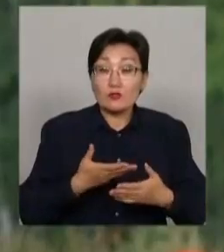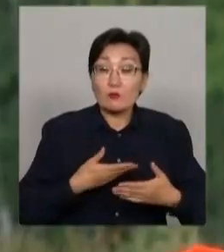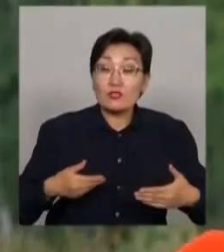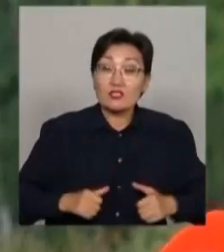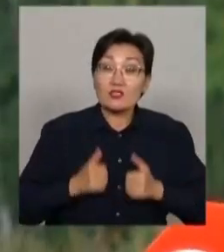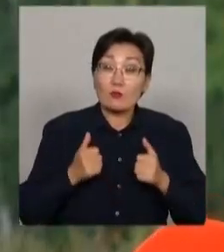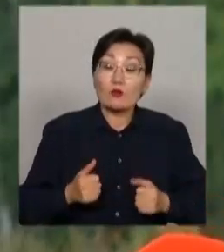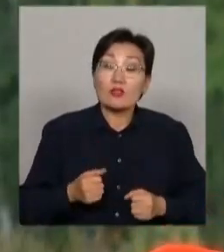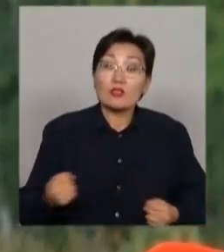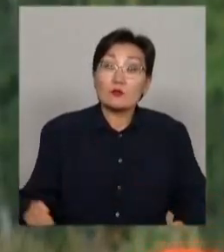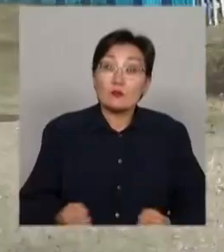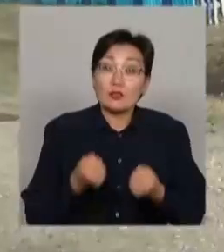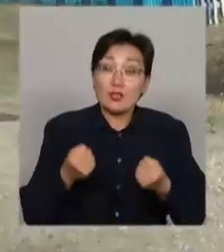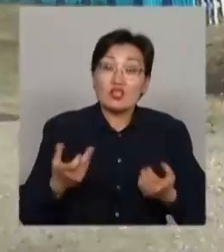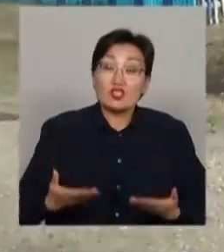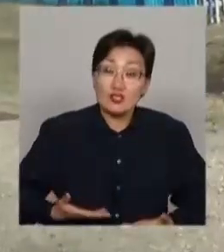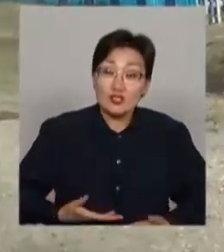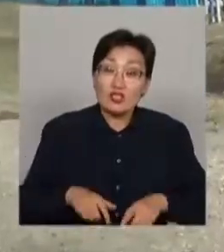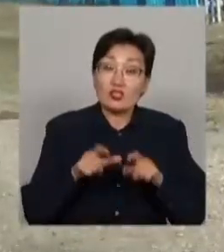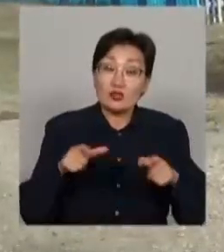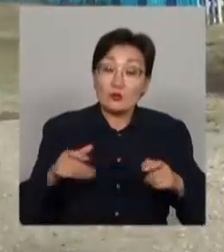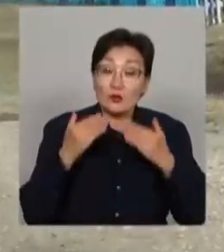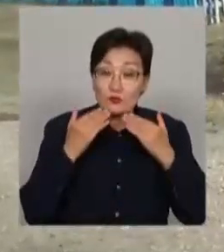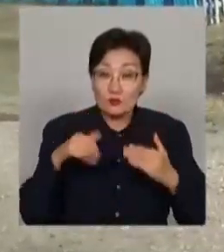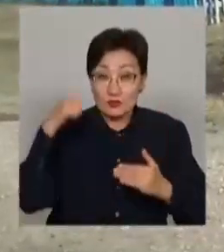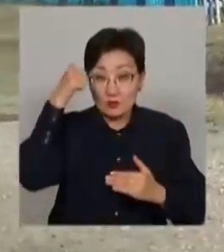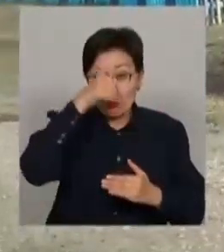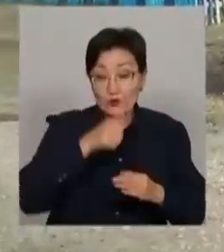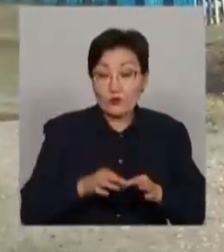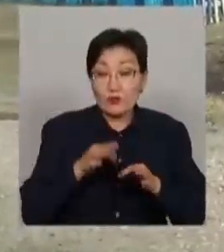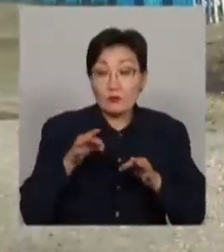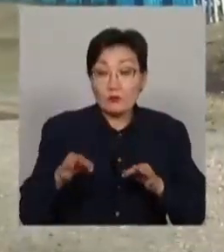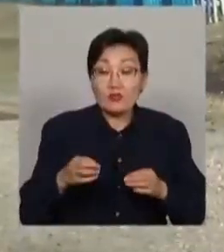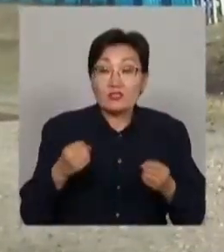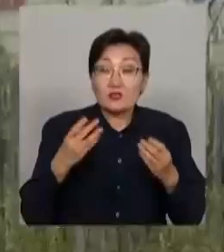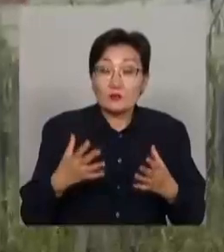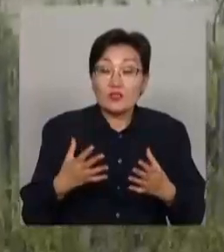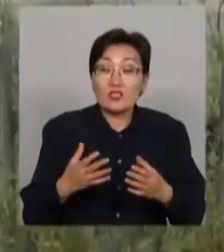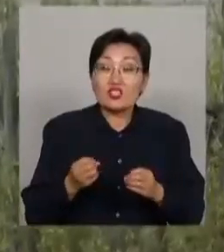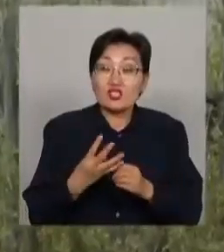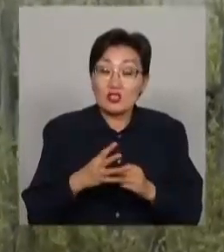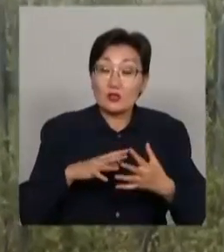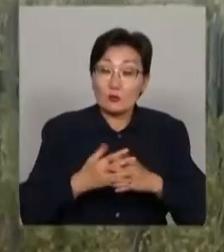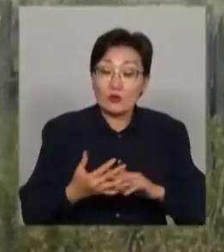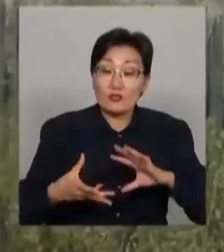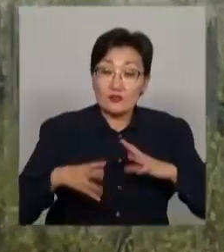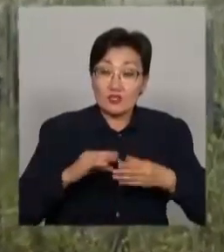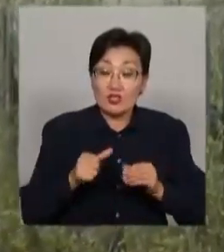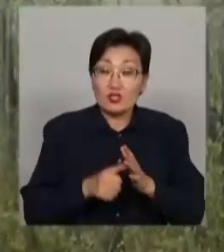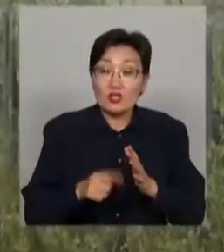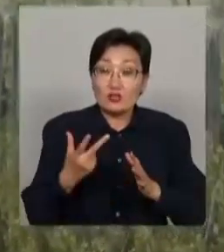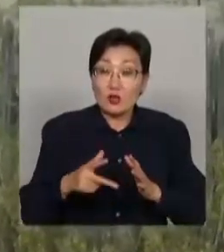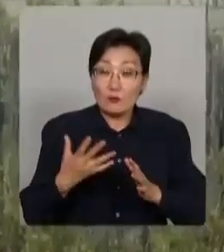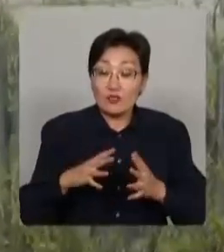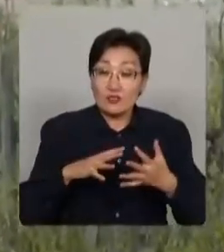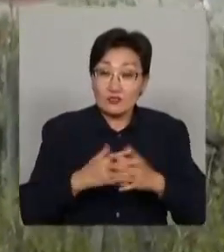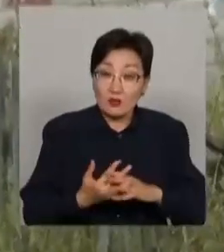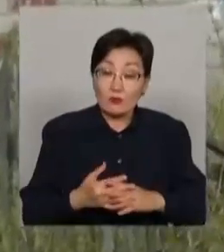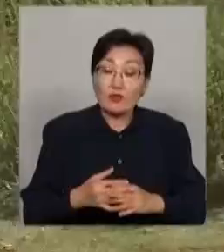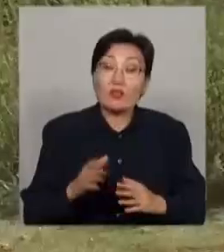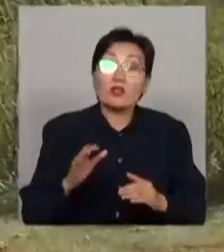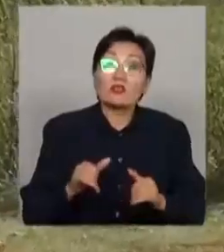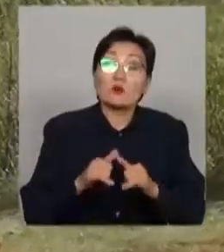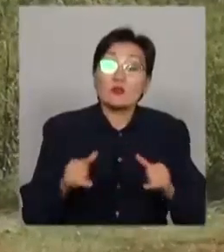стараемся поддерживать быт жителей. За последние годы в области упразднили 14 деревень. Всего из 635 сел